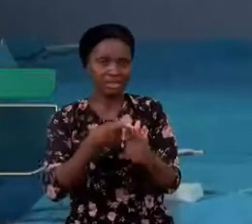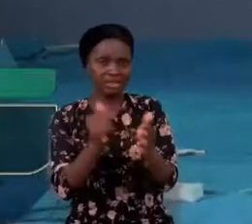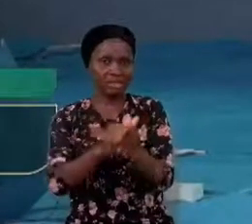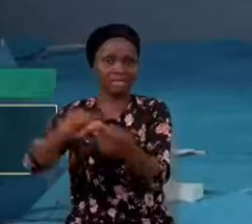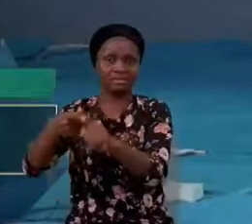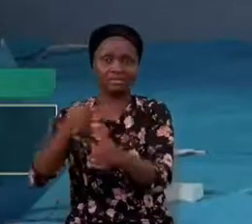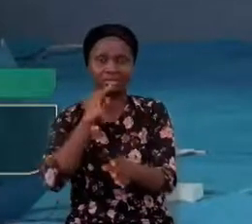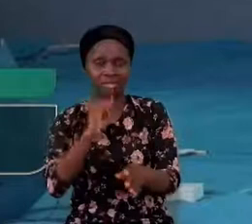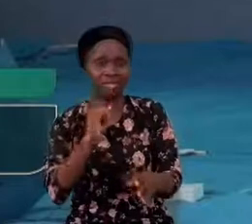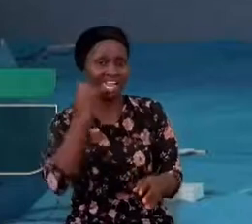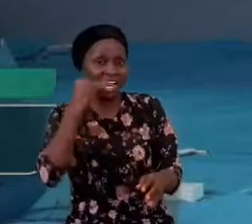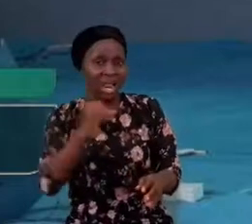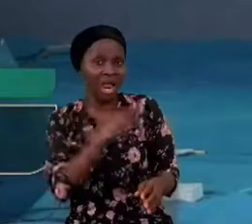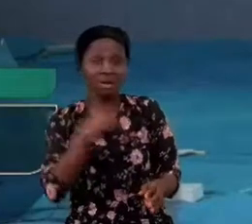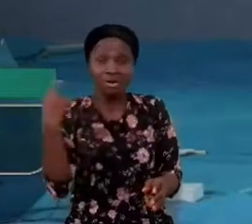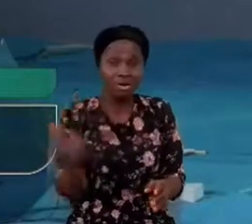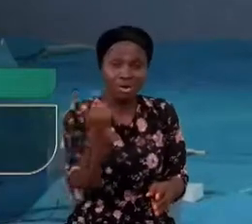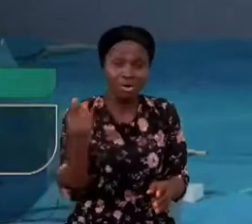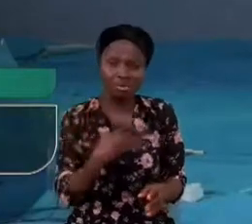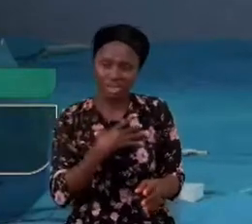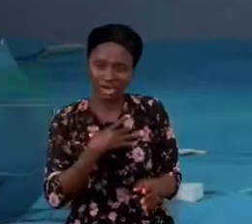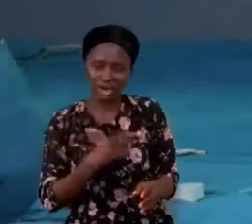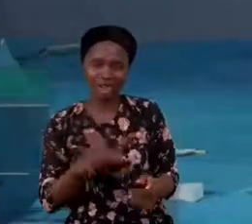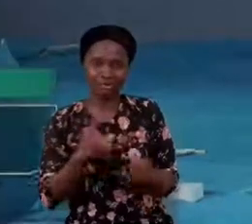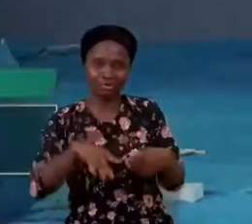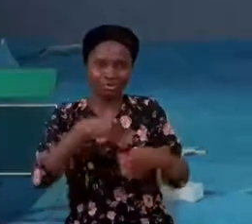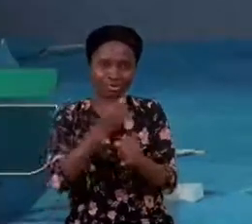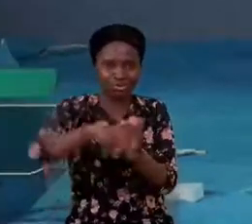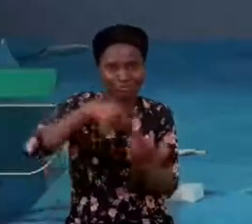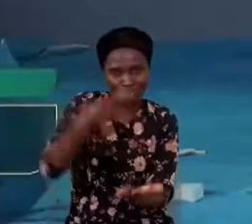te dribbler. Est-ce que c'est un bon ami?